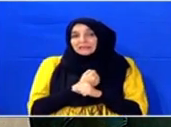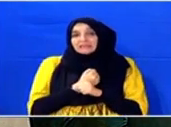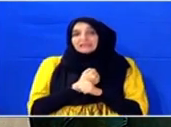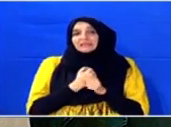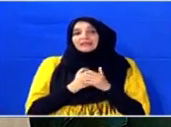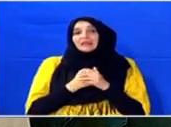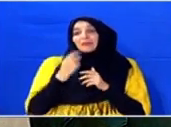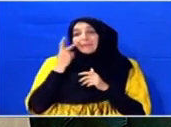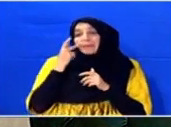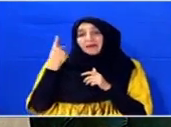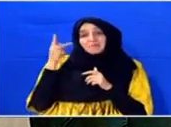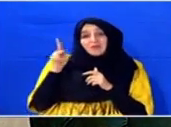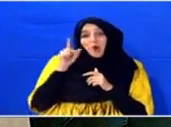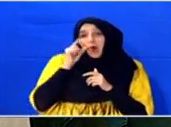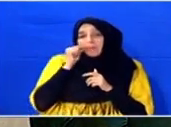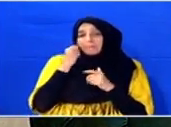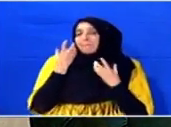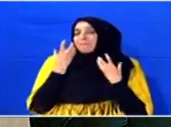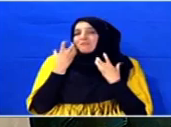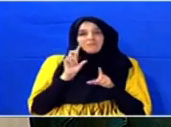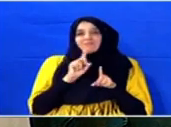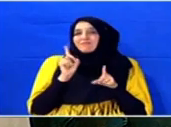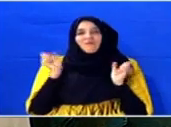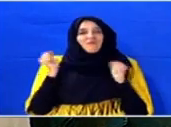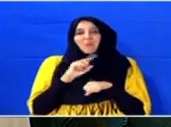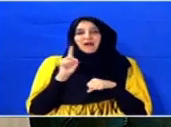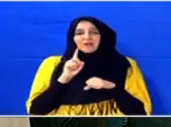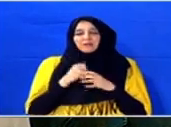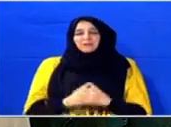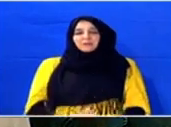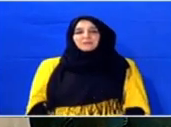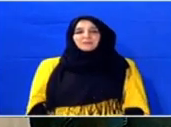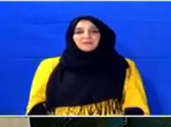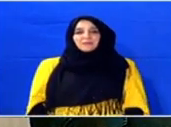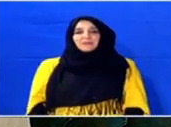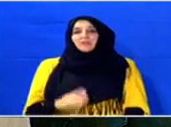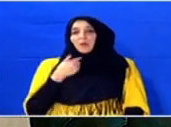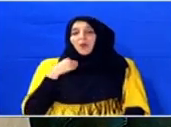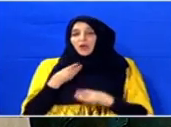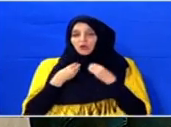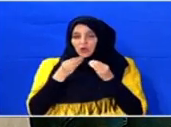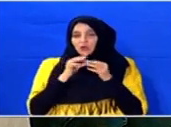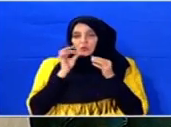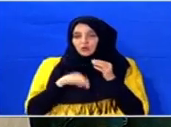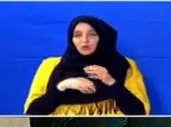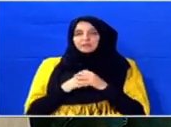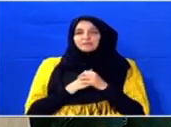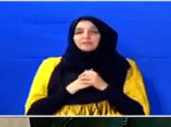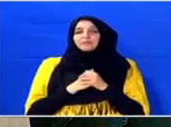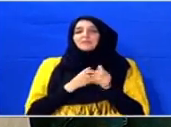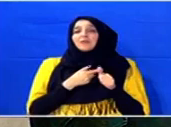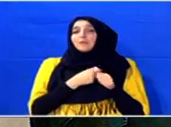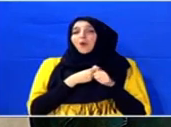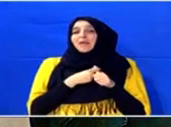ابوك لم يقبل همم الحضور نعطيك جمله من الحلول الحل